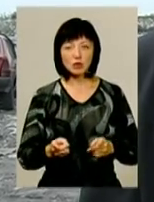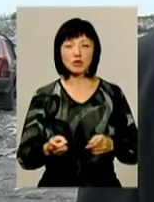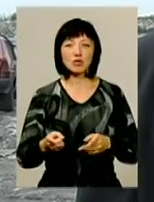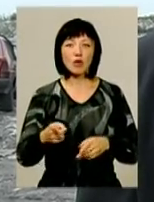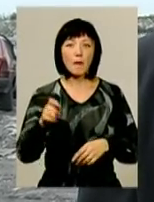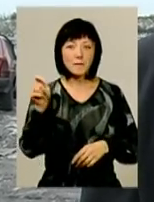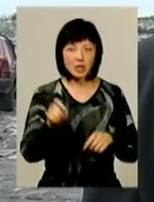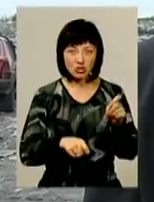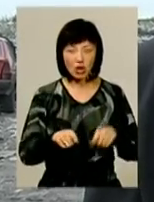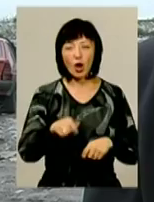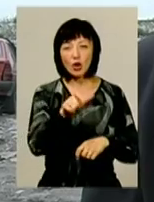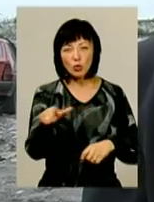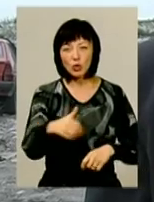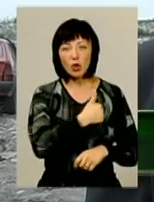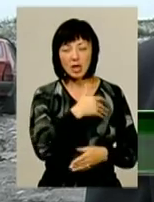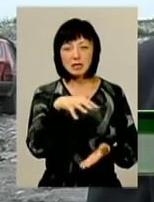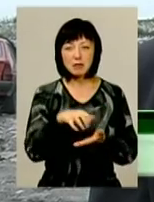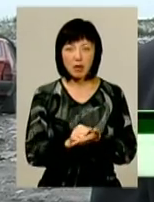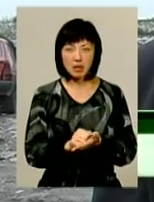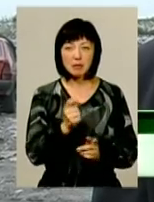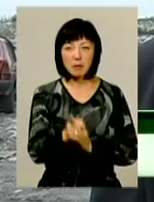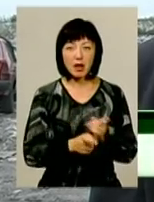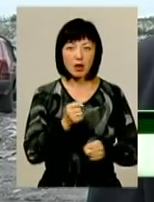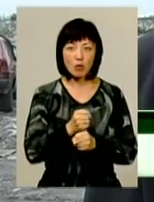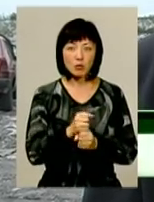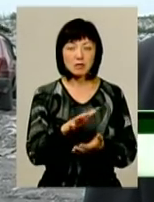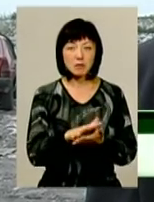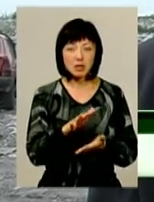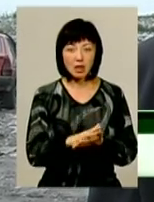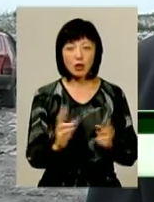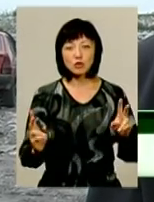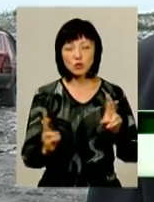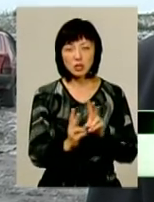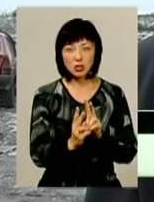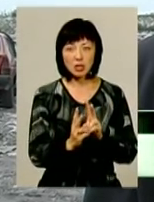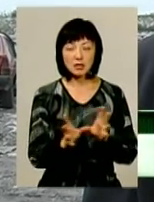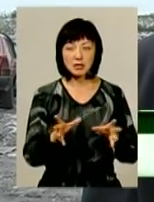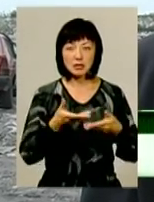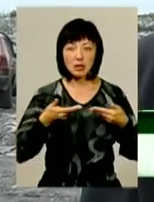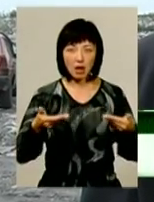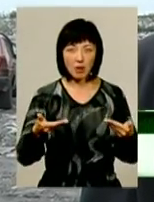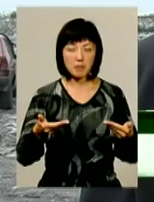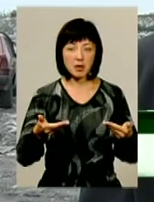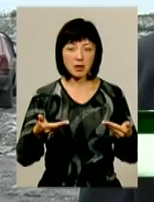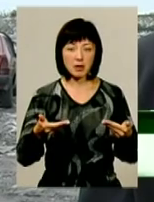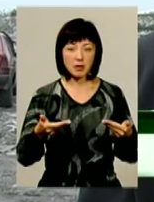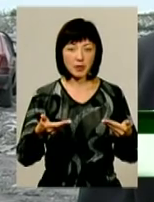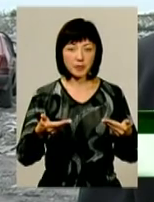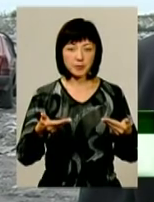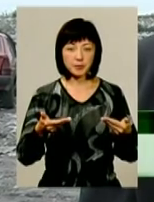які бажають займатися переробкою сміття. Вони зустрічаються з нами,